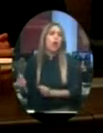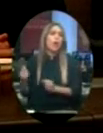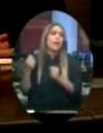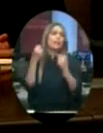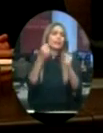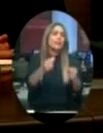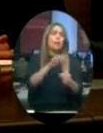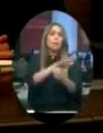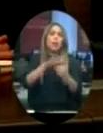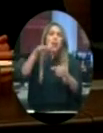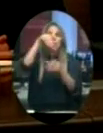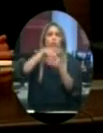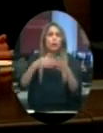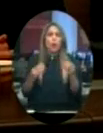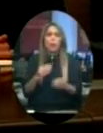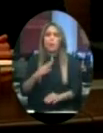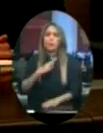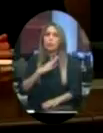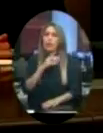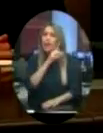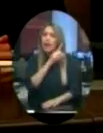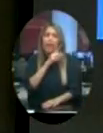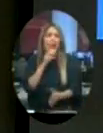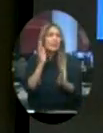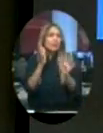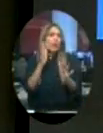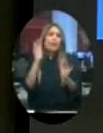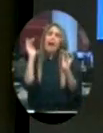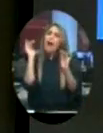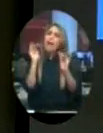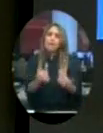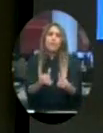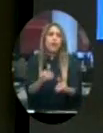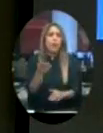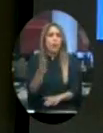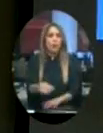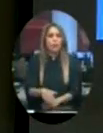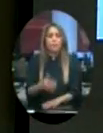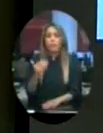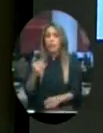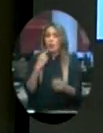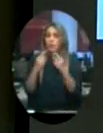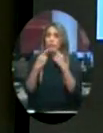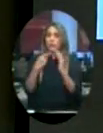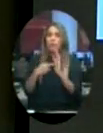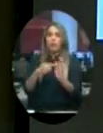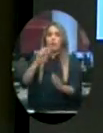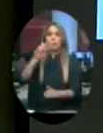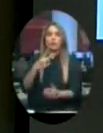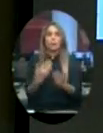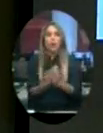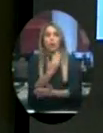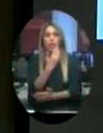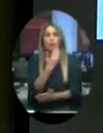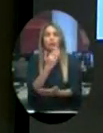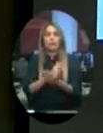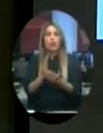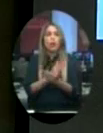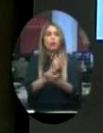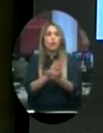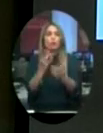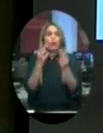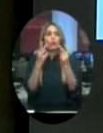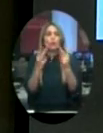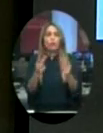אסון של אלפי הרוגים. הדיון היום על מיכלי האמוניה רק מראה שוב מחדש עד כמה החלטות חשובות נלקחות